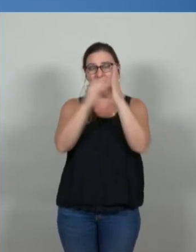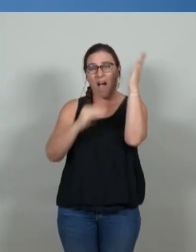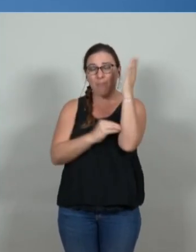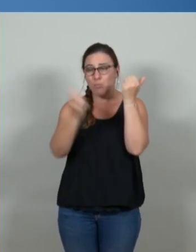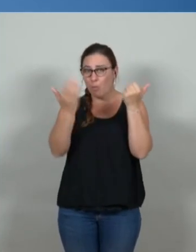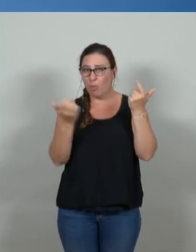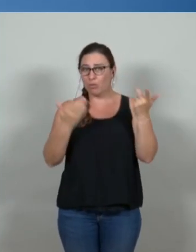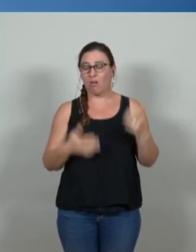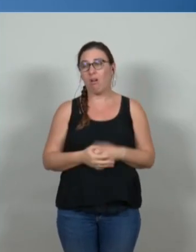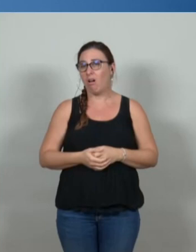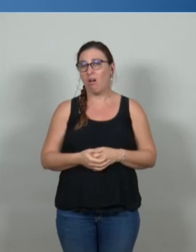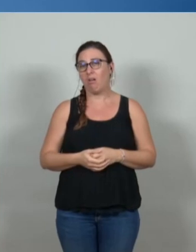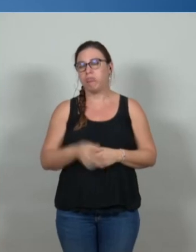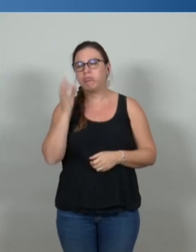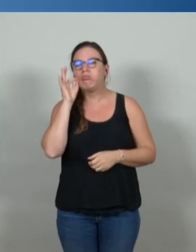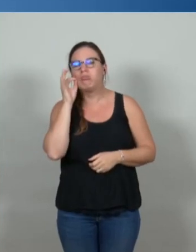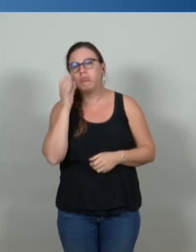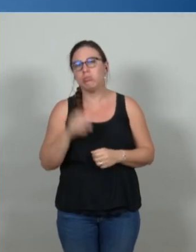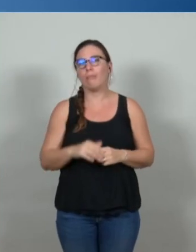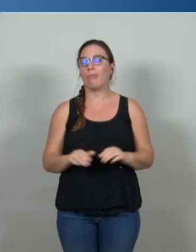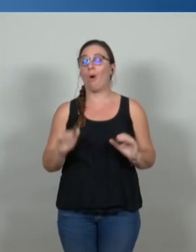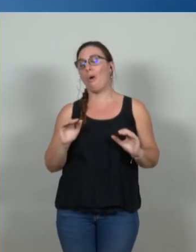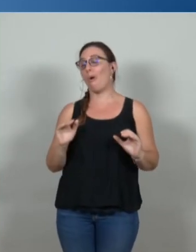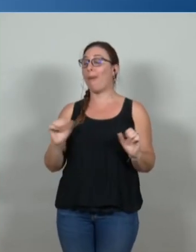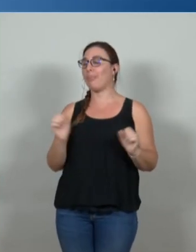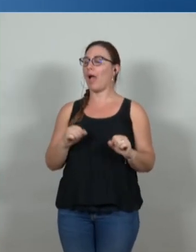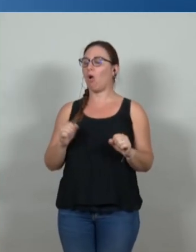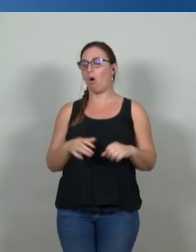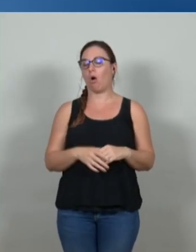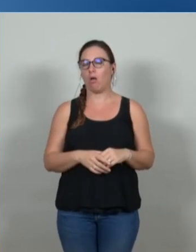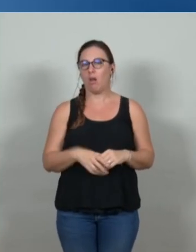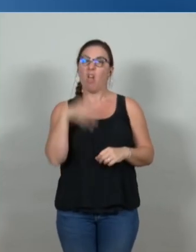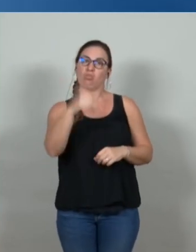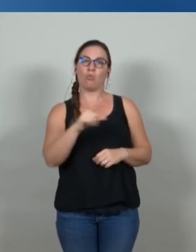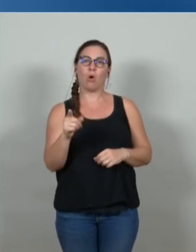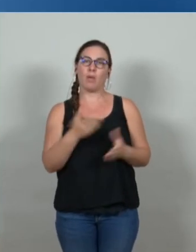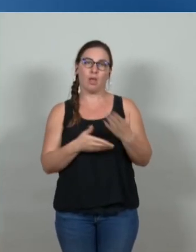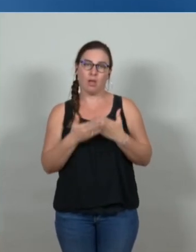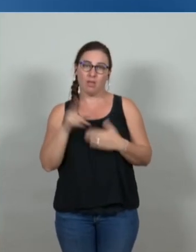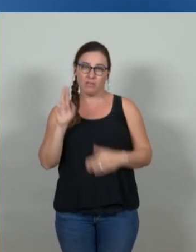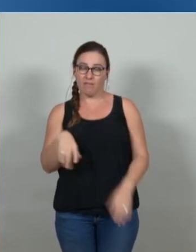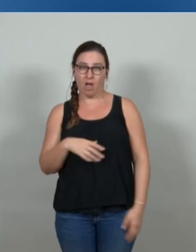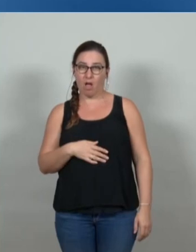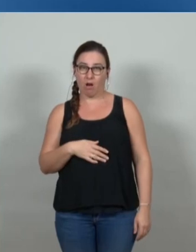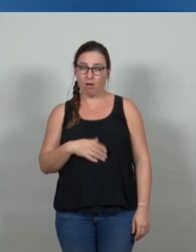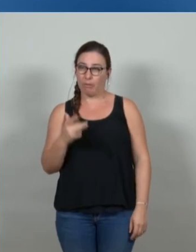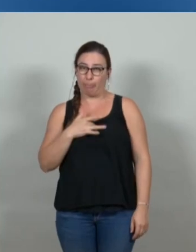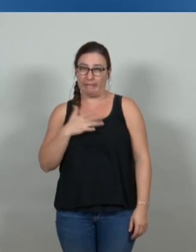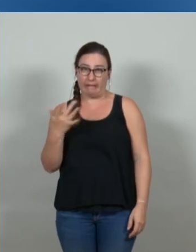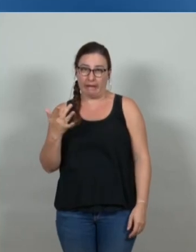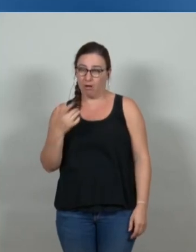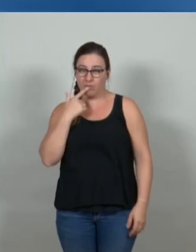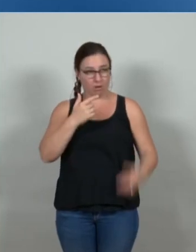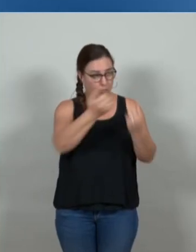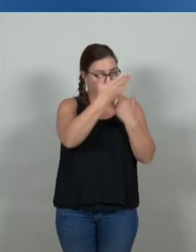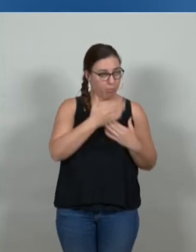c'est vraiment pour dire que on adopte quand même un truc pour les fonctionnaires et pas dire juste non mais franchement c'est assez pathétique par rapport à une proposition qui tient plutôt